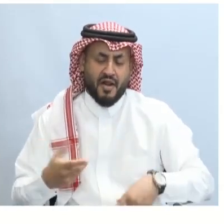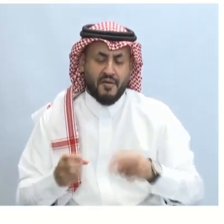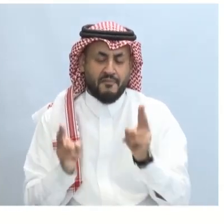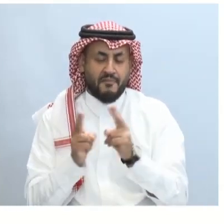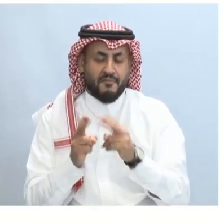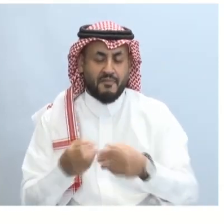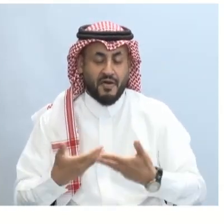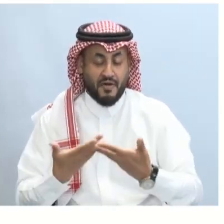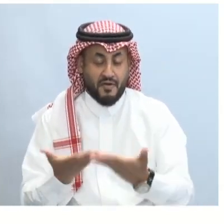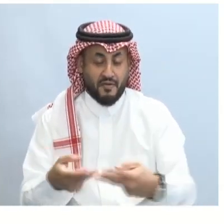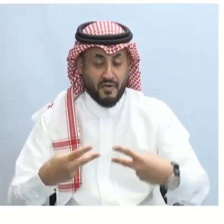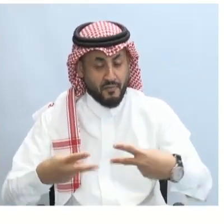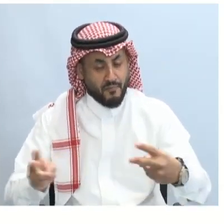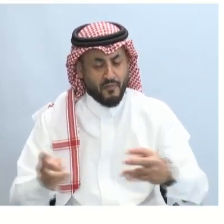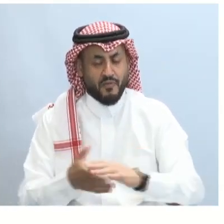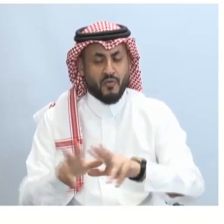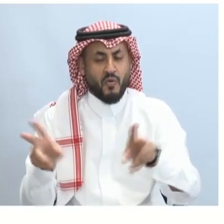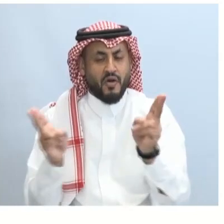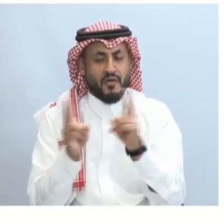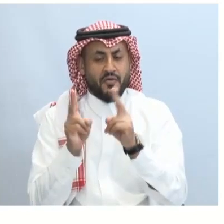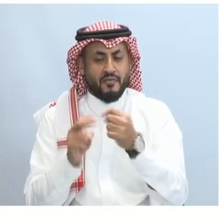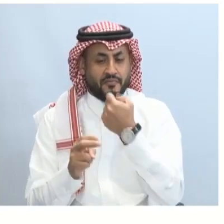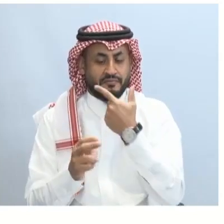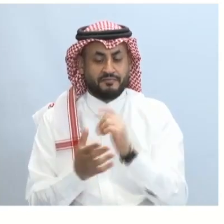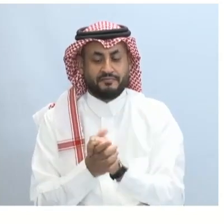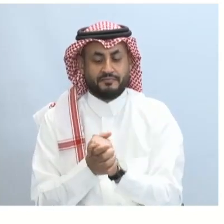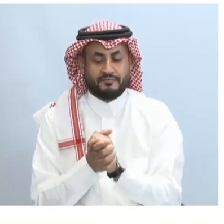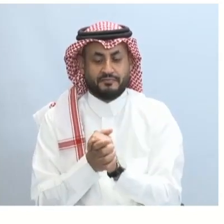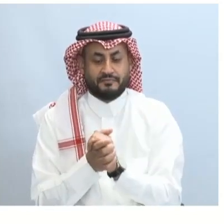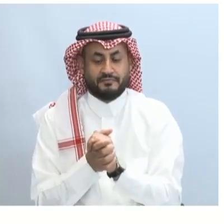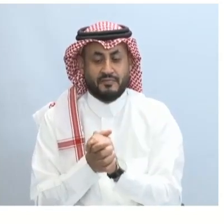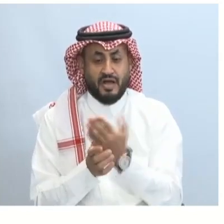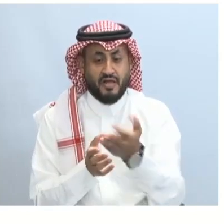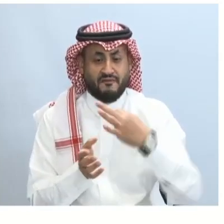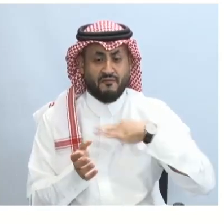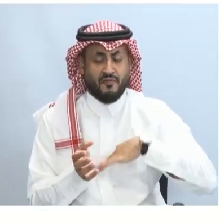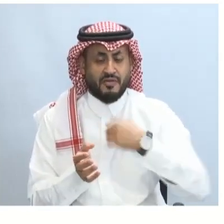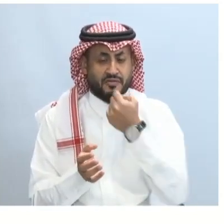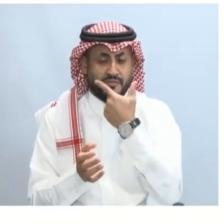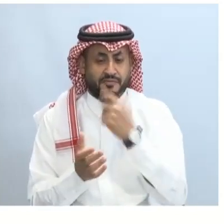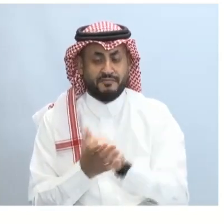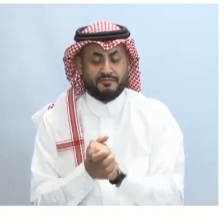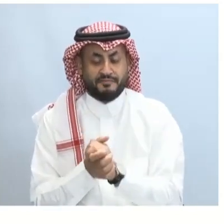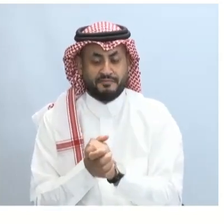وقبولا واطمئنانا للشخص الاخر هذه فوائد التبسم